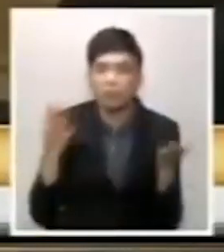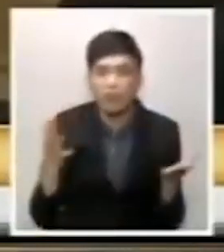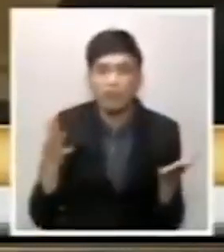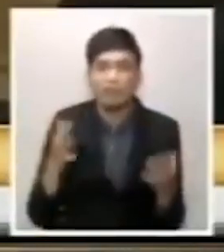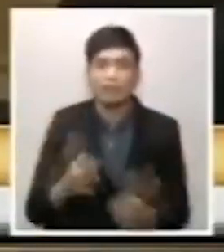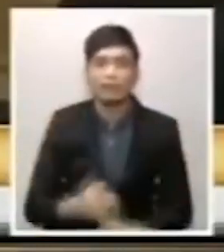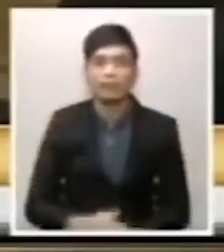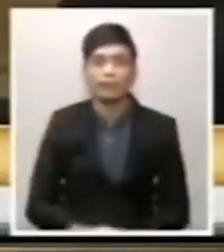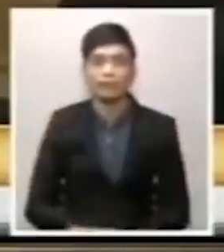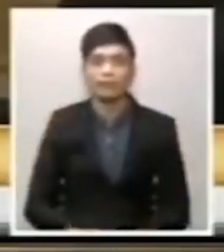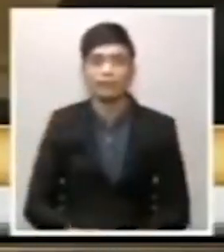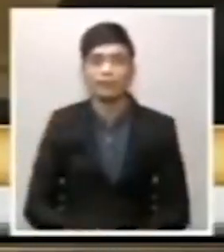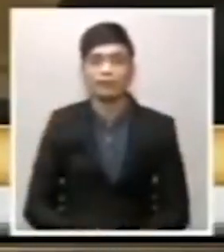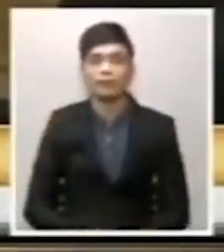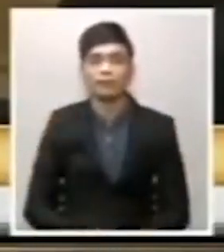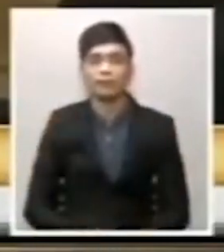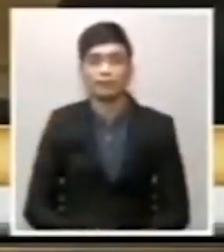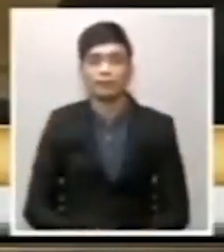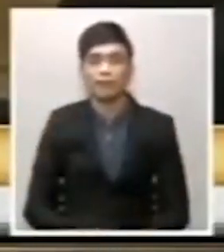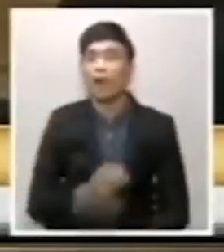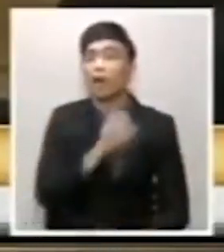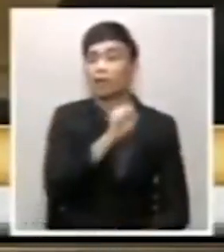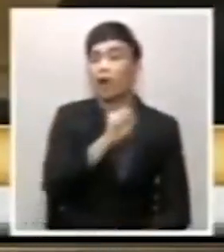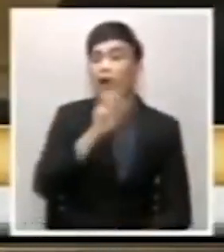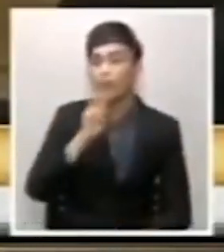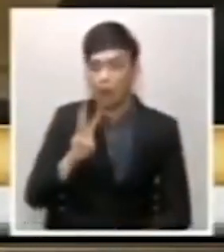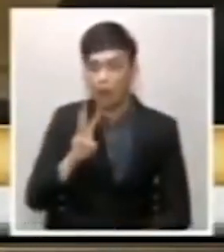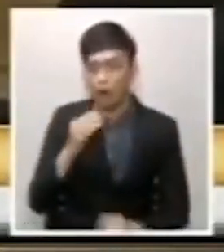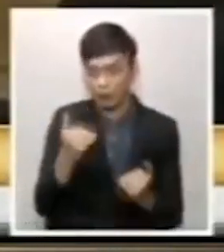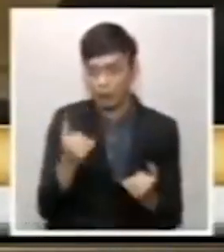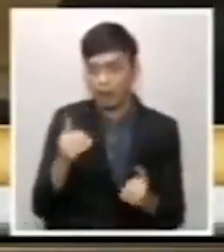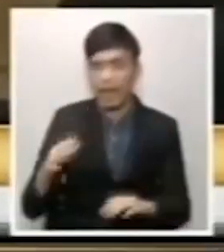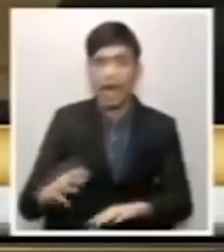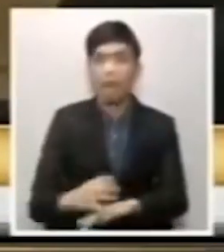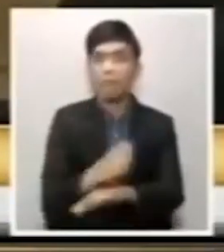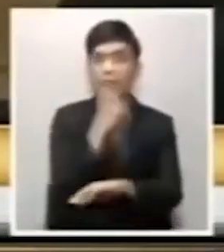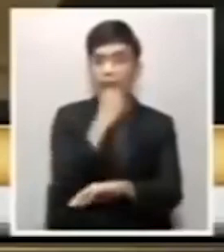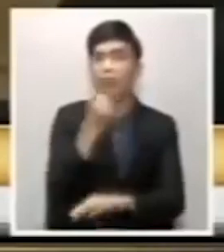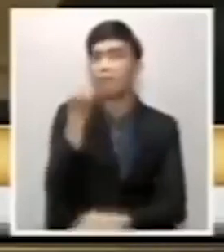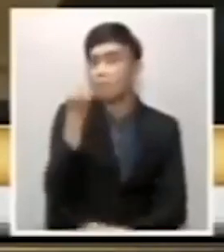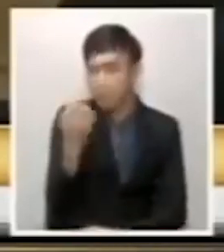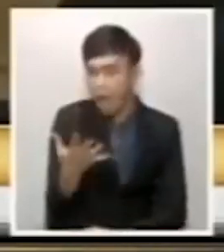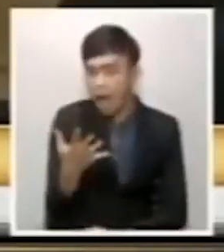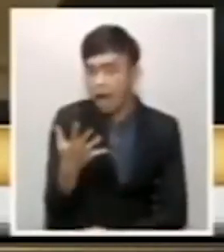ว.มีอำนาจมากขนาดนี้เป็นปัญหาของรัฐธรรมนูญครับ